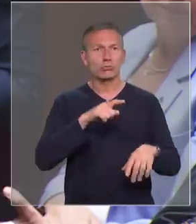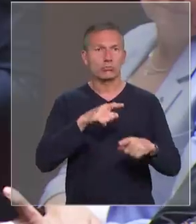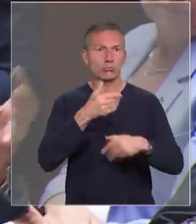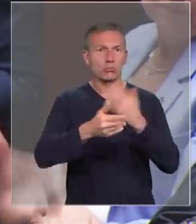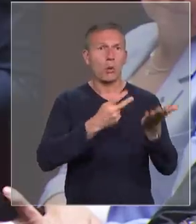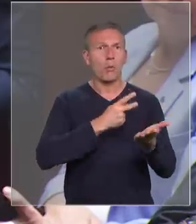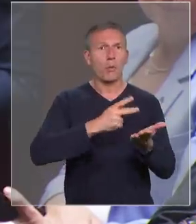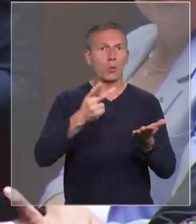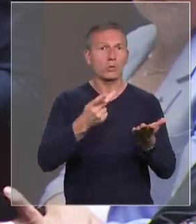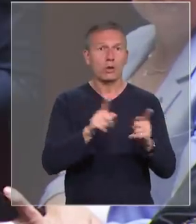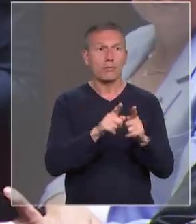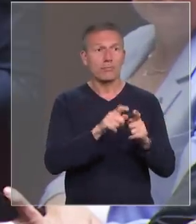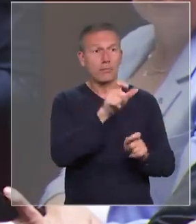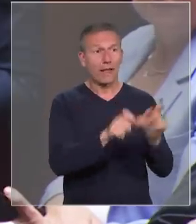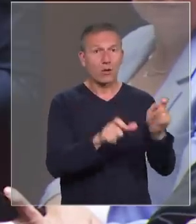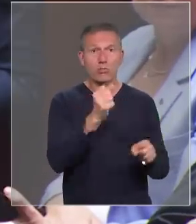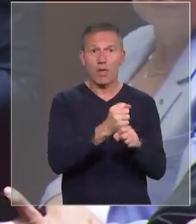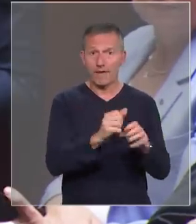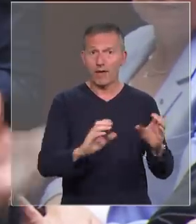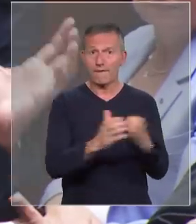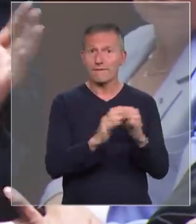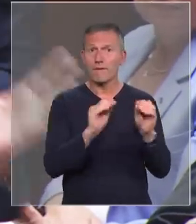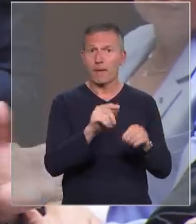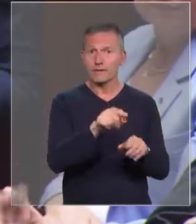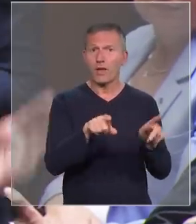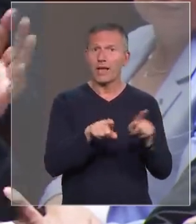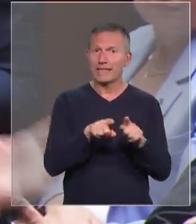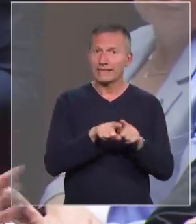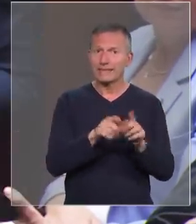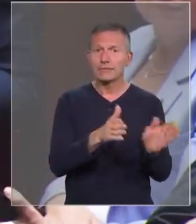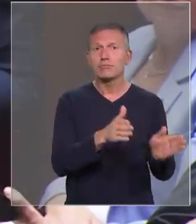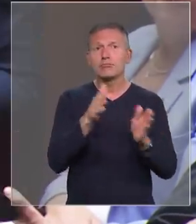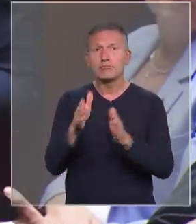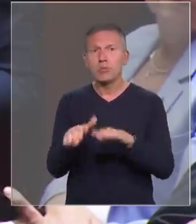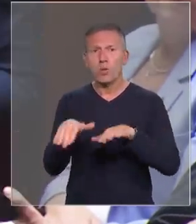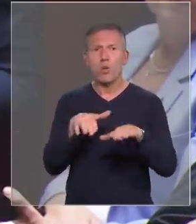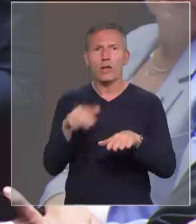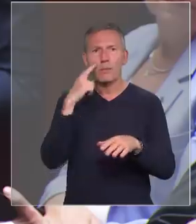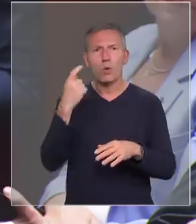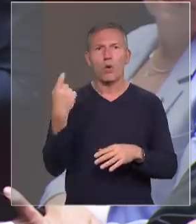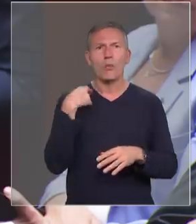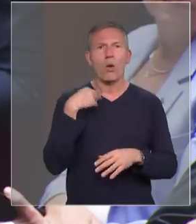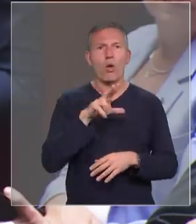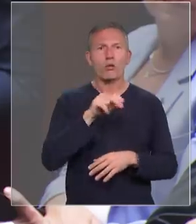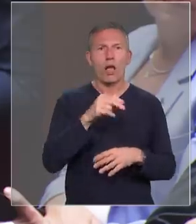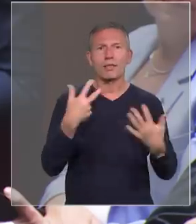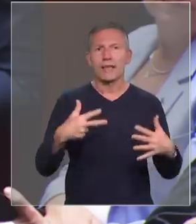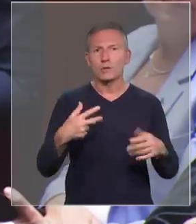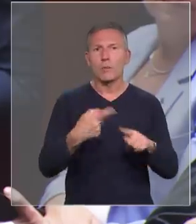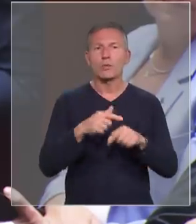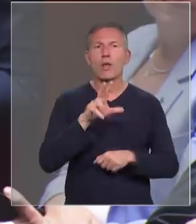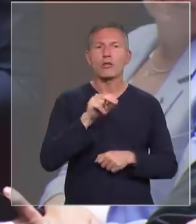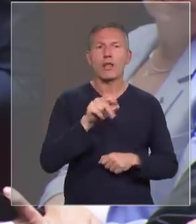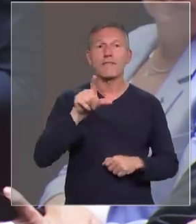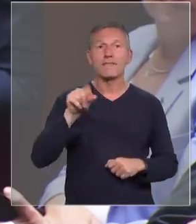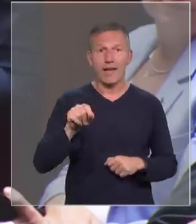la formation des personnels, également des moyens supplémentaires pour les numéros 3018 et 3020 qui recueillent